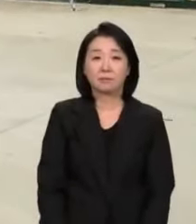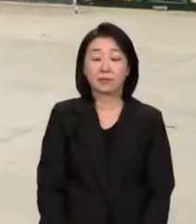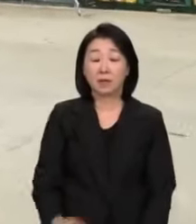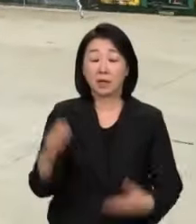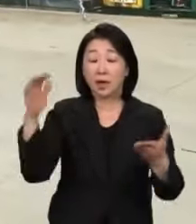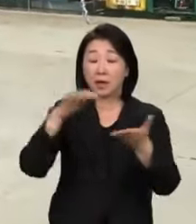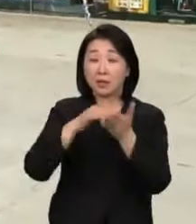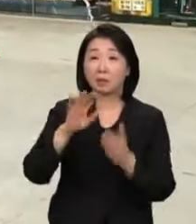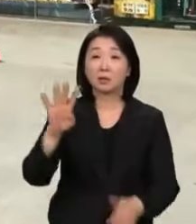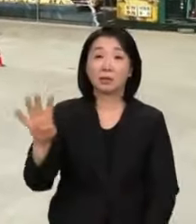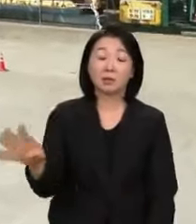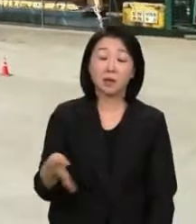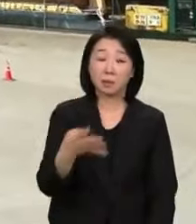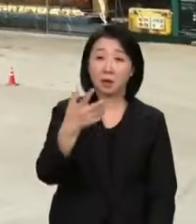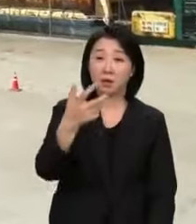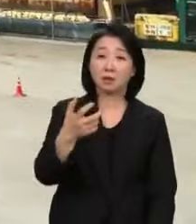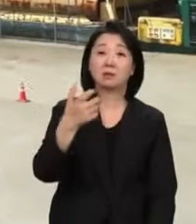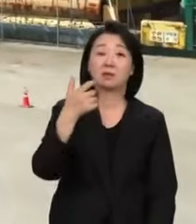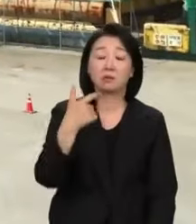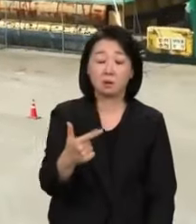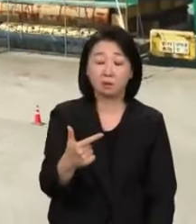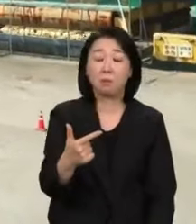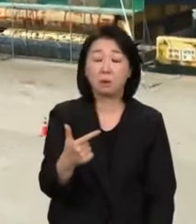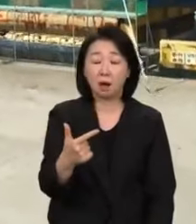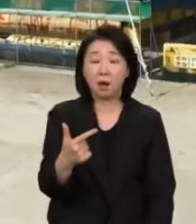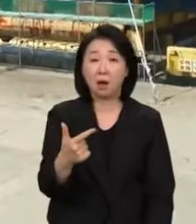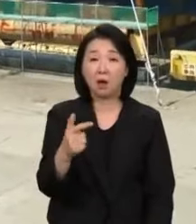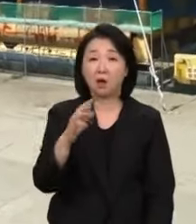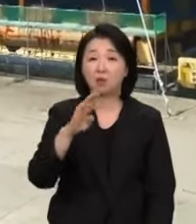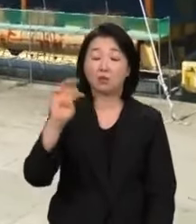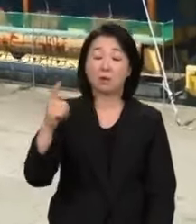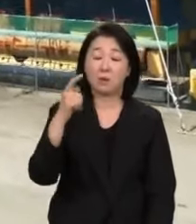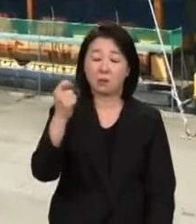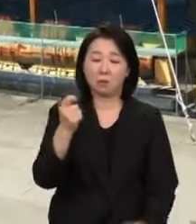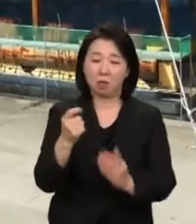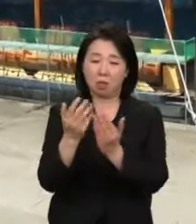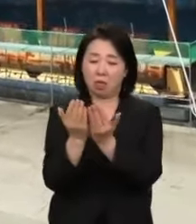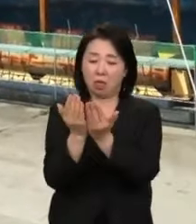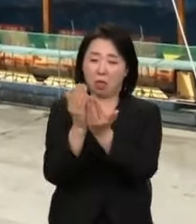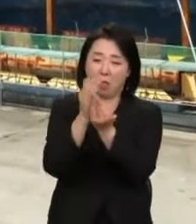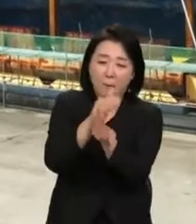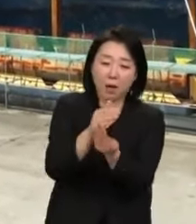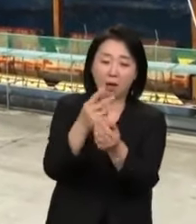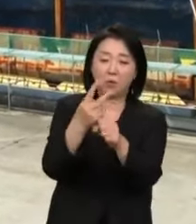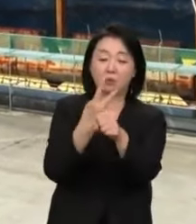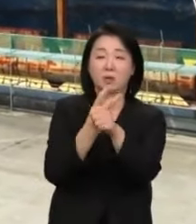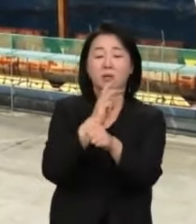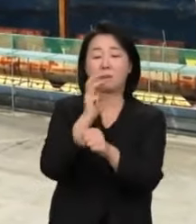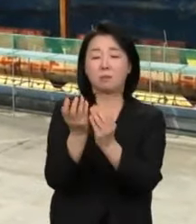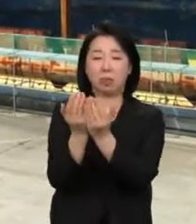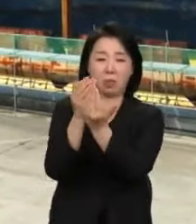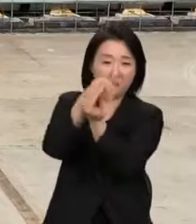476명을 태운 6,800톤급 배가 균형을 잃고 기울었고 2시간 반 만에 완전히